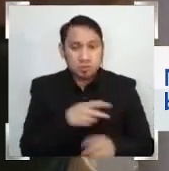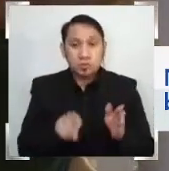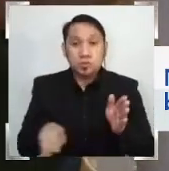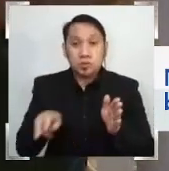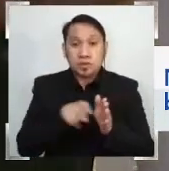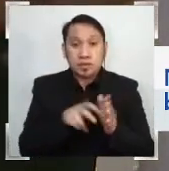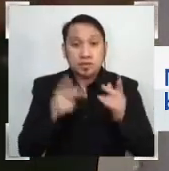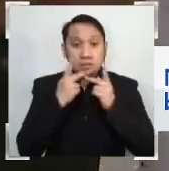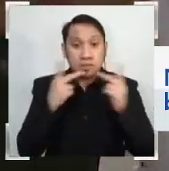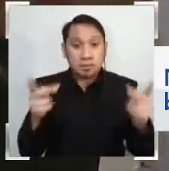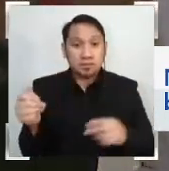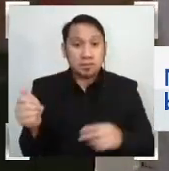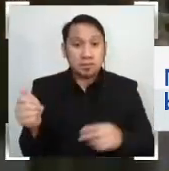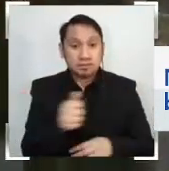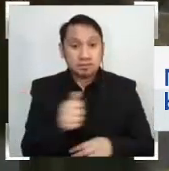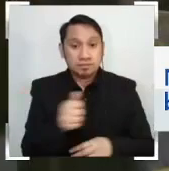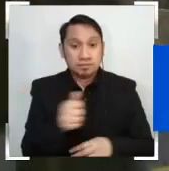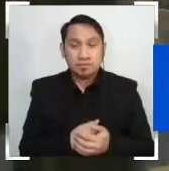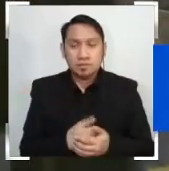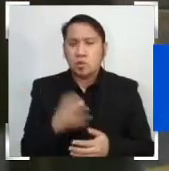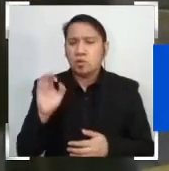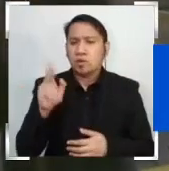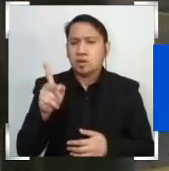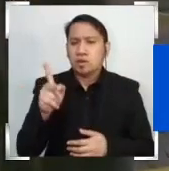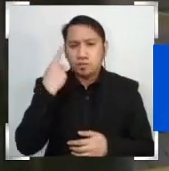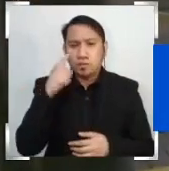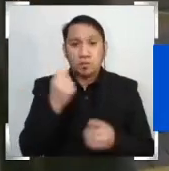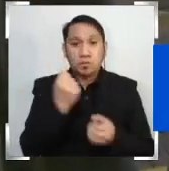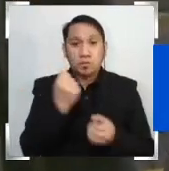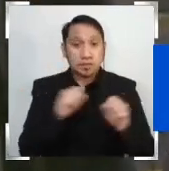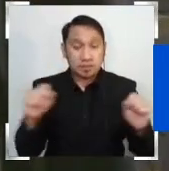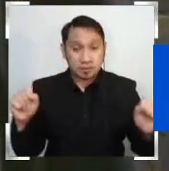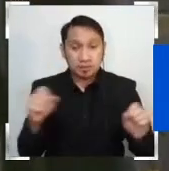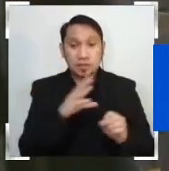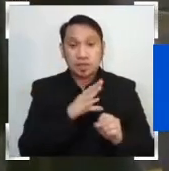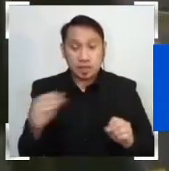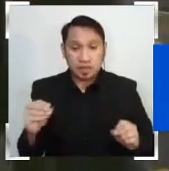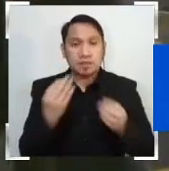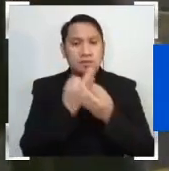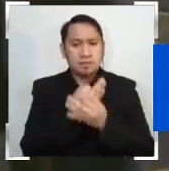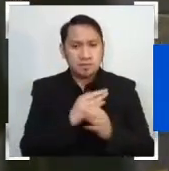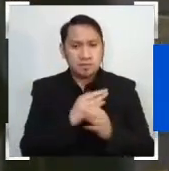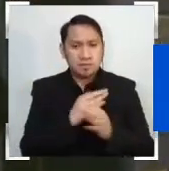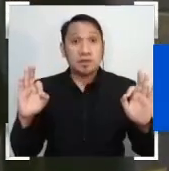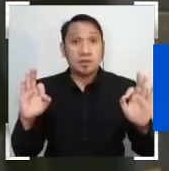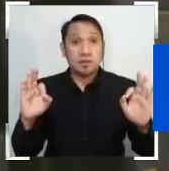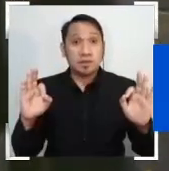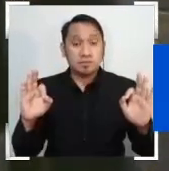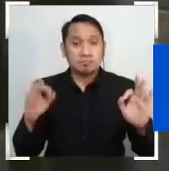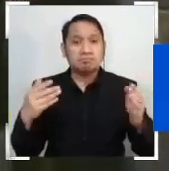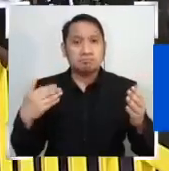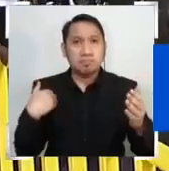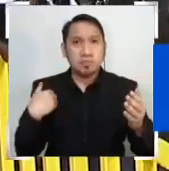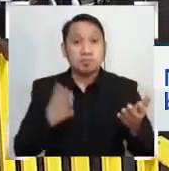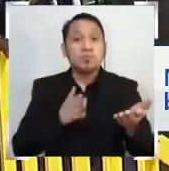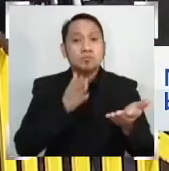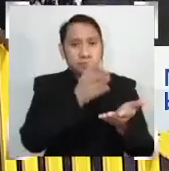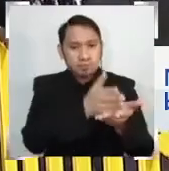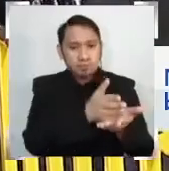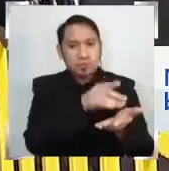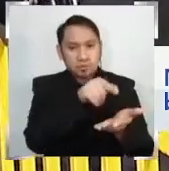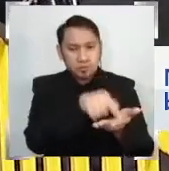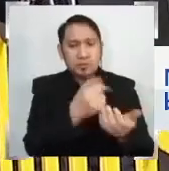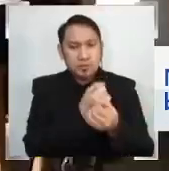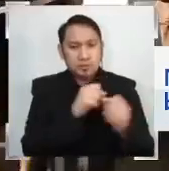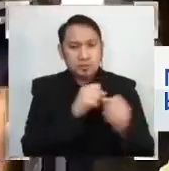po, para safety po at saka malaya nang makarating sa pupuntahan. Suportado raw